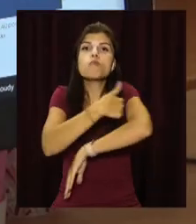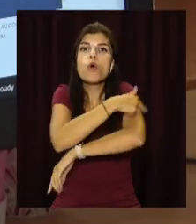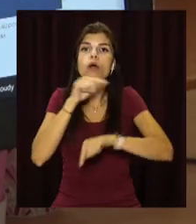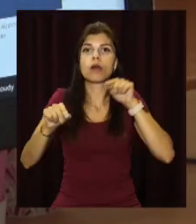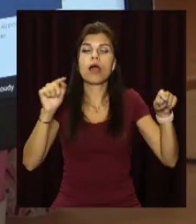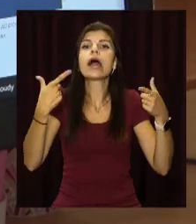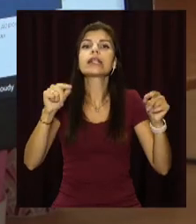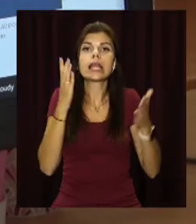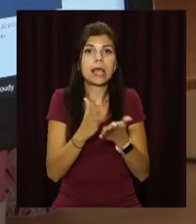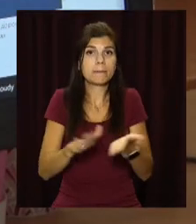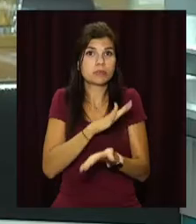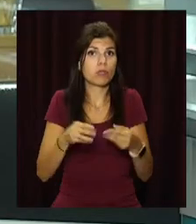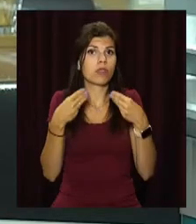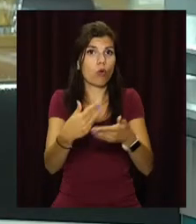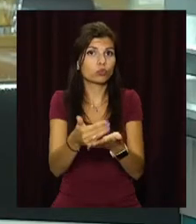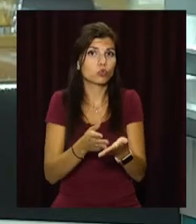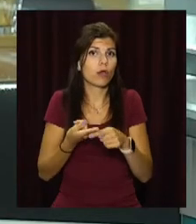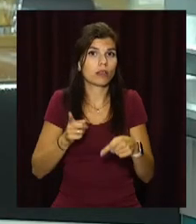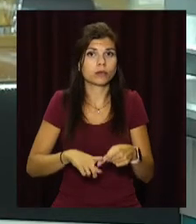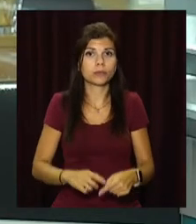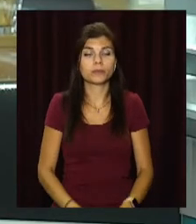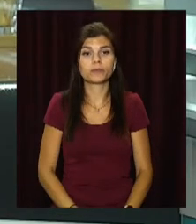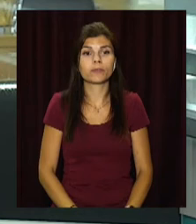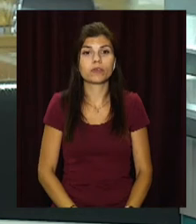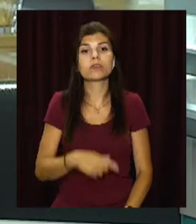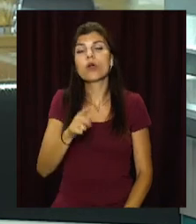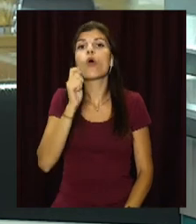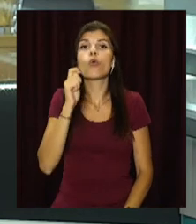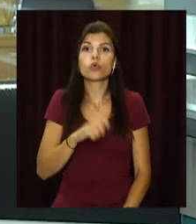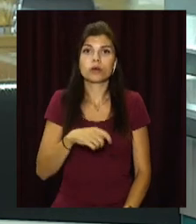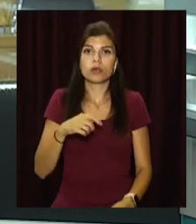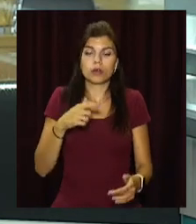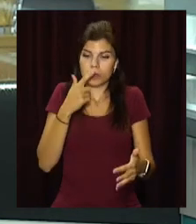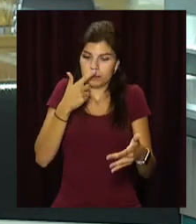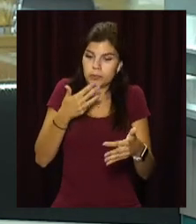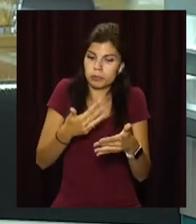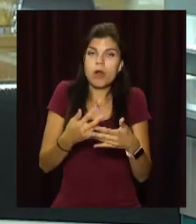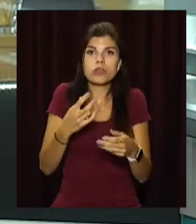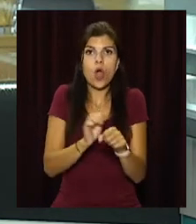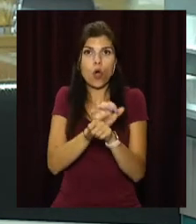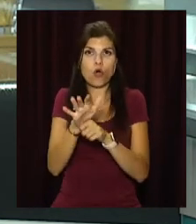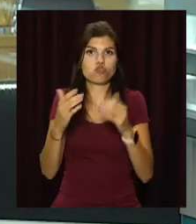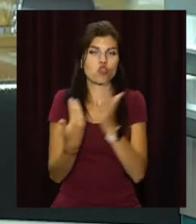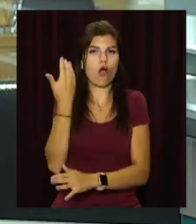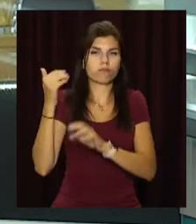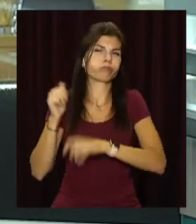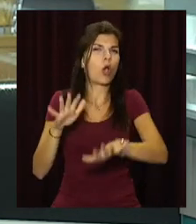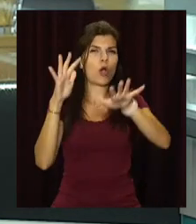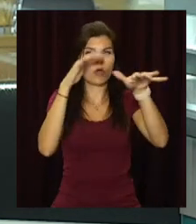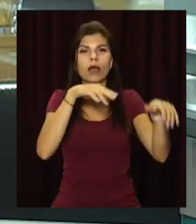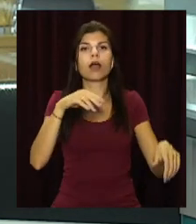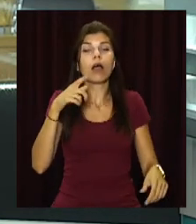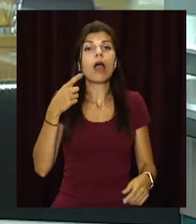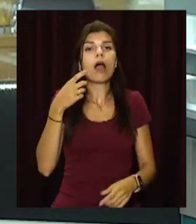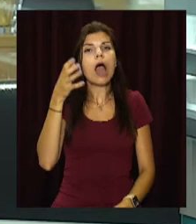Open News, телеканал «Відкритий». Україна на порозі нового сплеску захворюваності на коронавірус. Так вважають у Національній